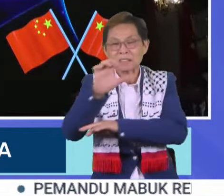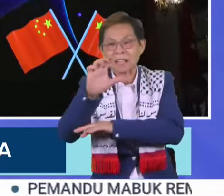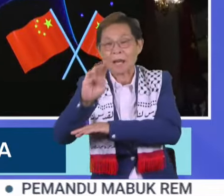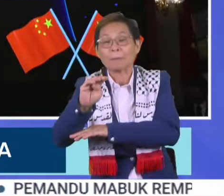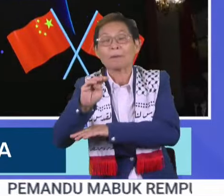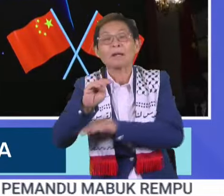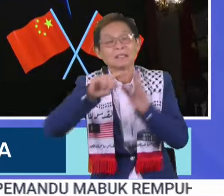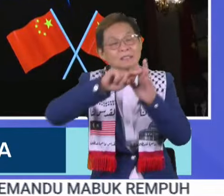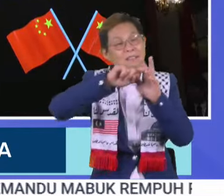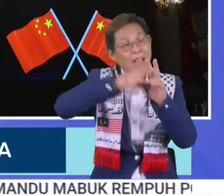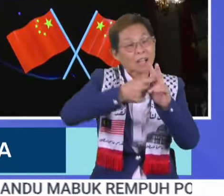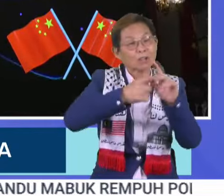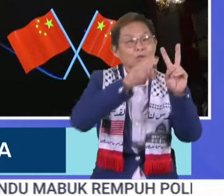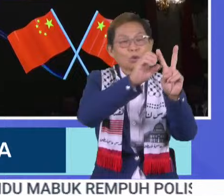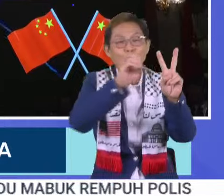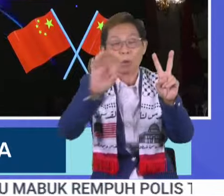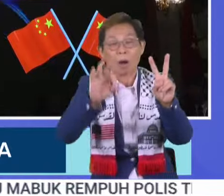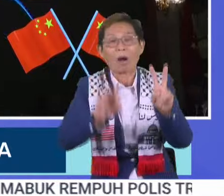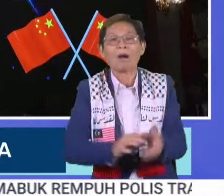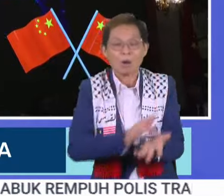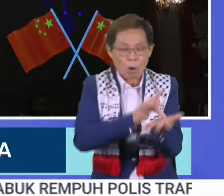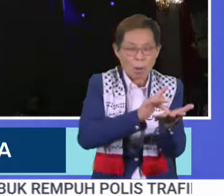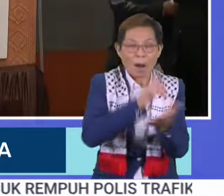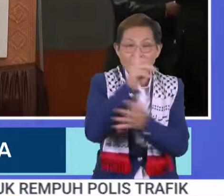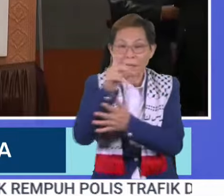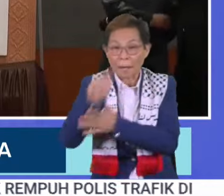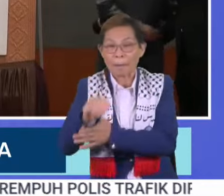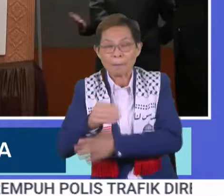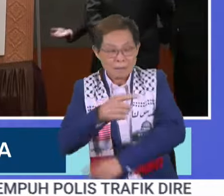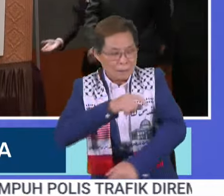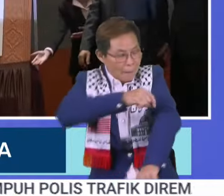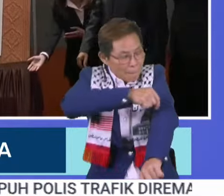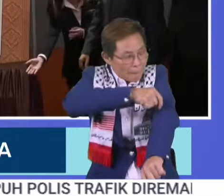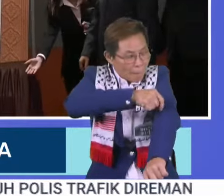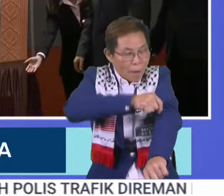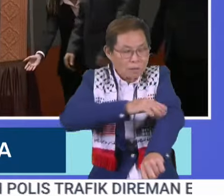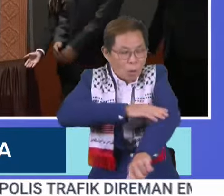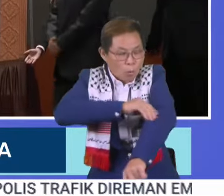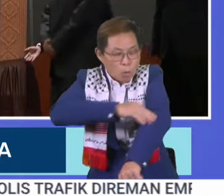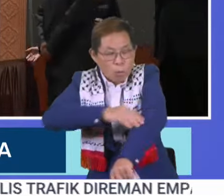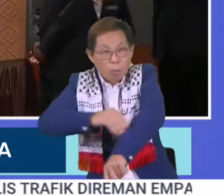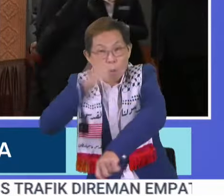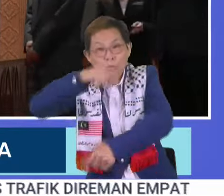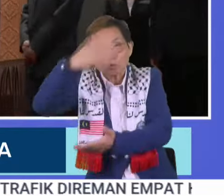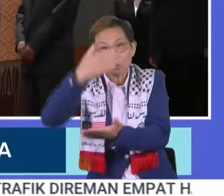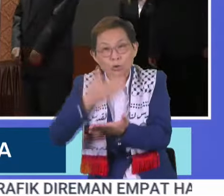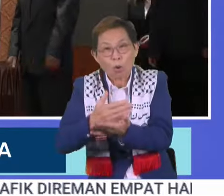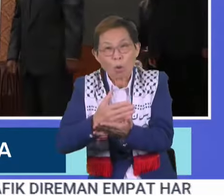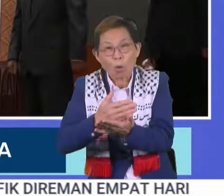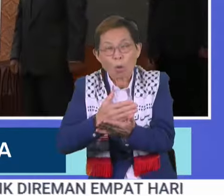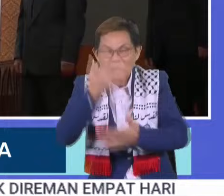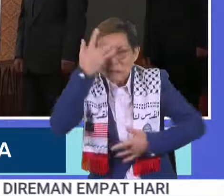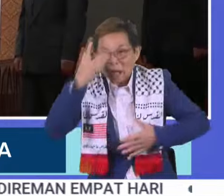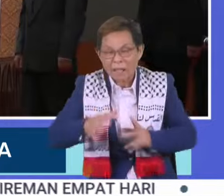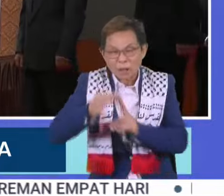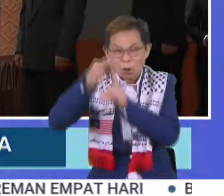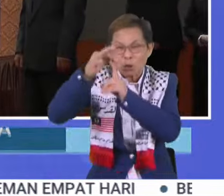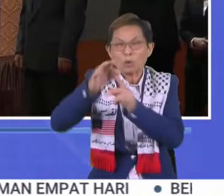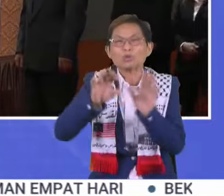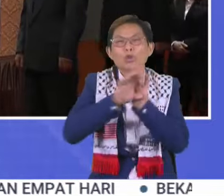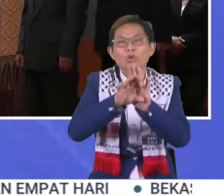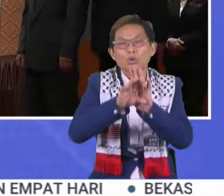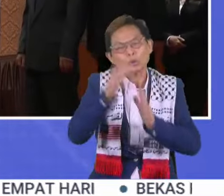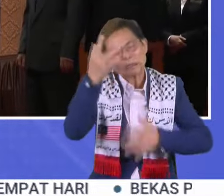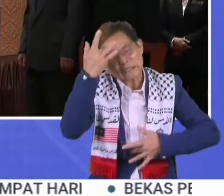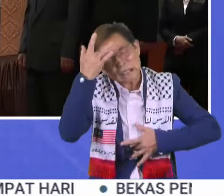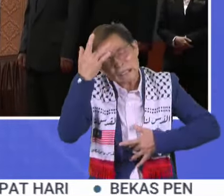2009. Antara rawatan yang diaplikasikan KKM ialah akupuncture dan urutan bagi menangani pesakit unik seperti pengidap sakit